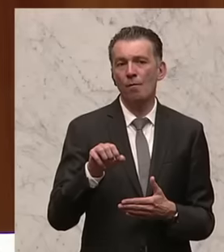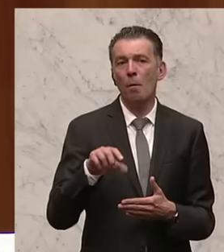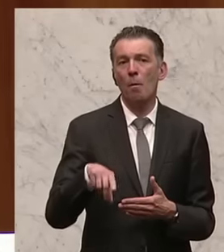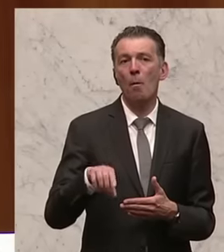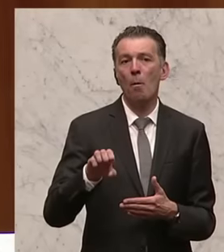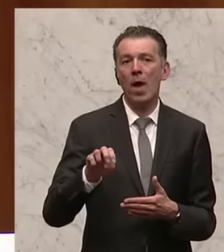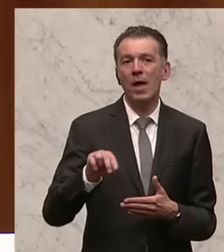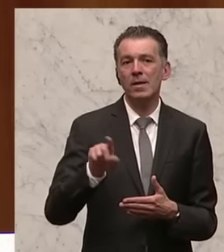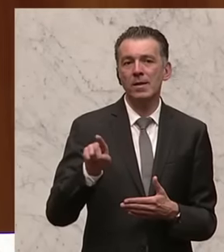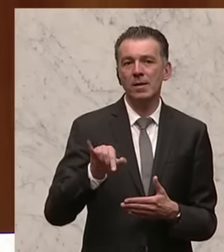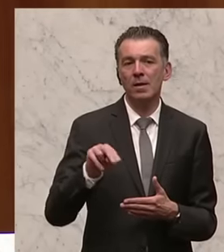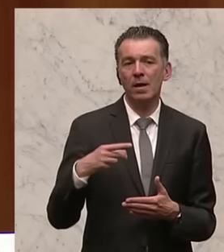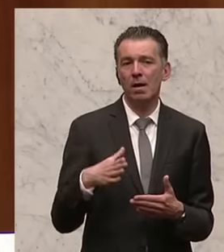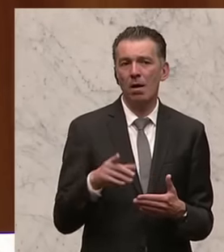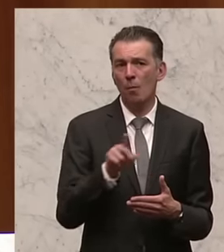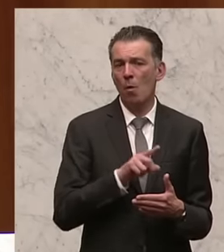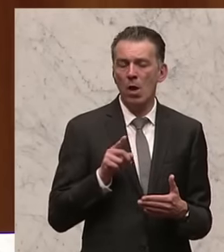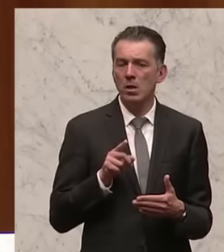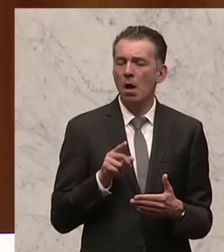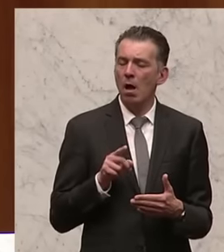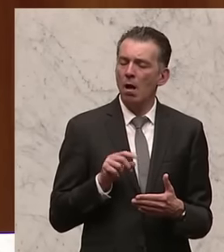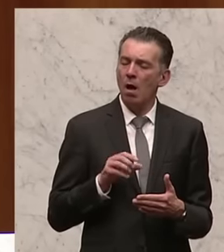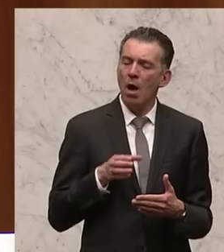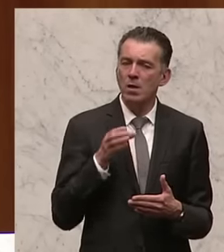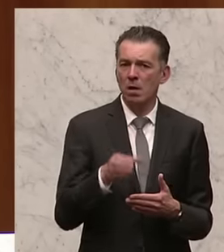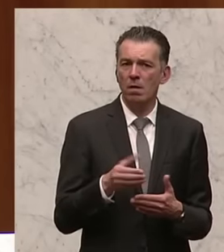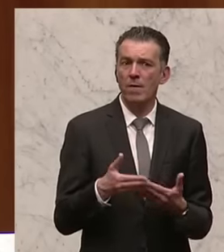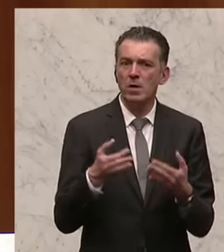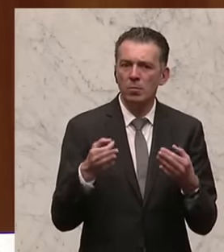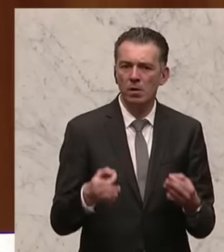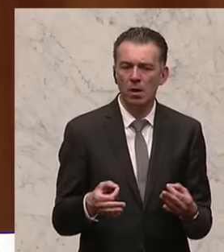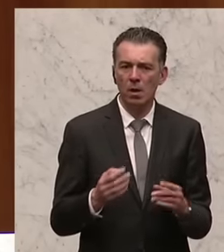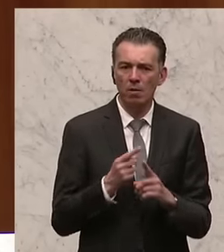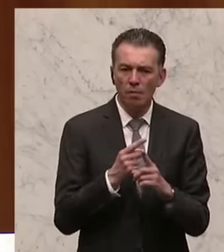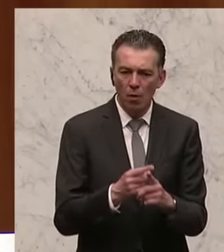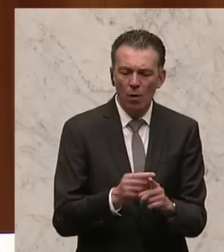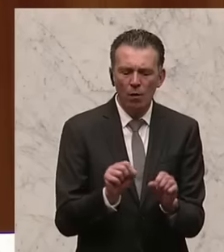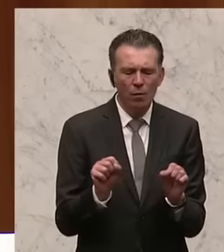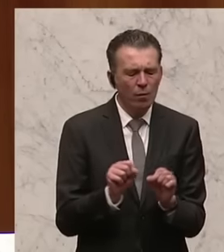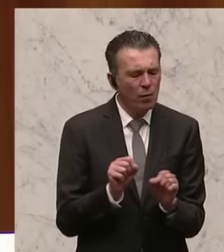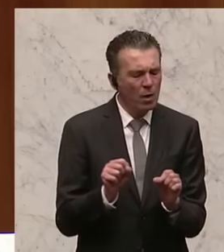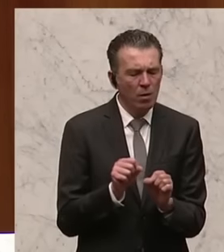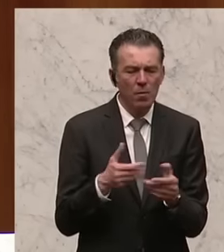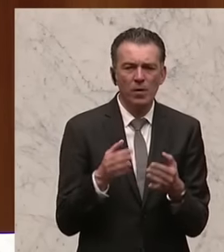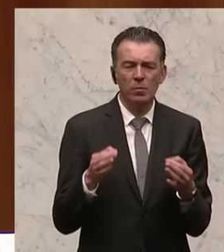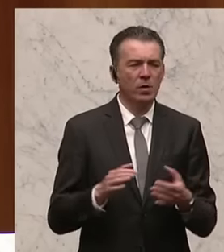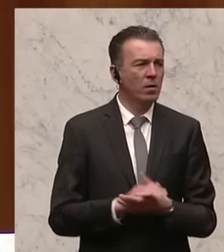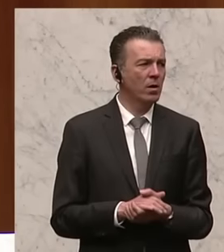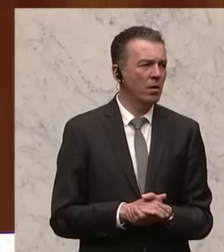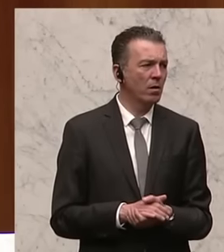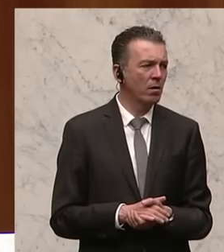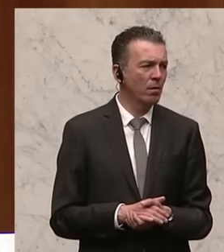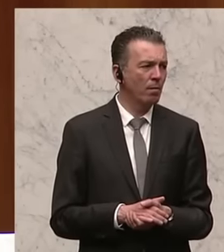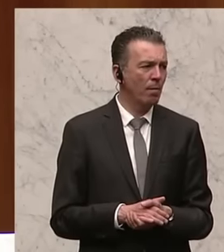waren. Die Geschehnisse und vor allem die Folgen, die dieser tragische Vorfall